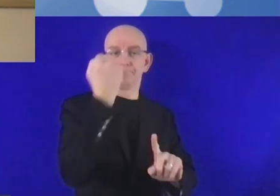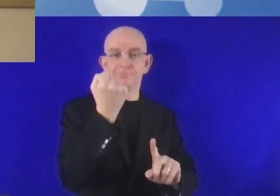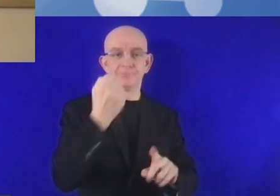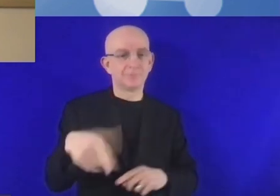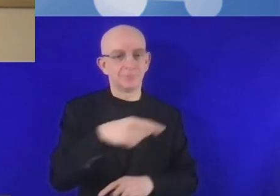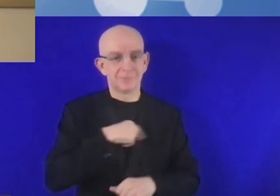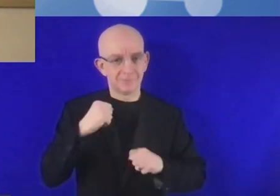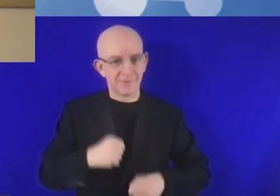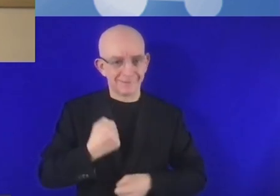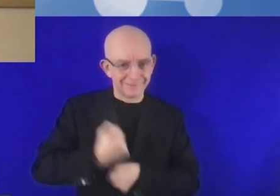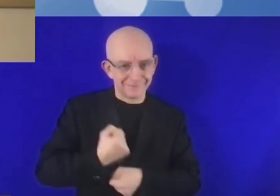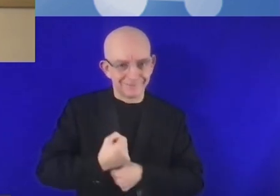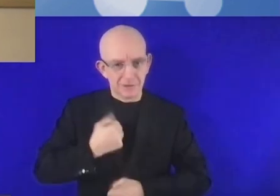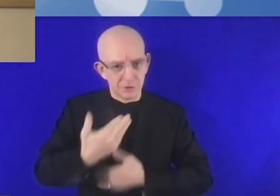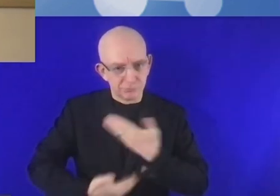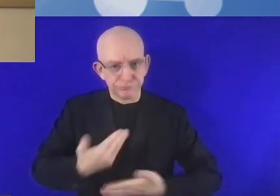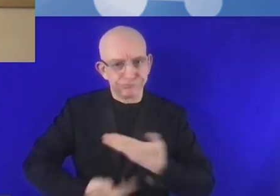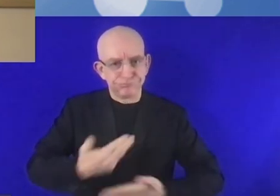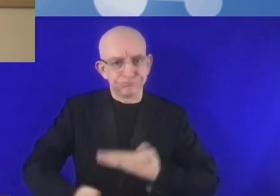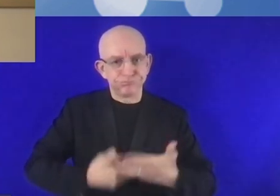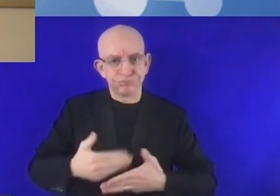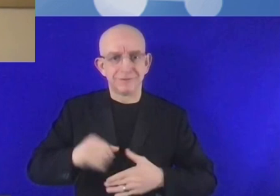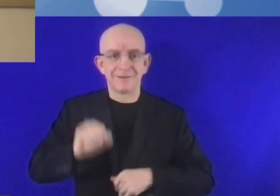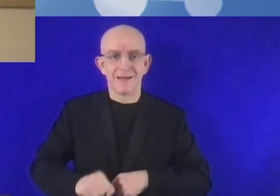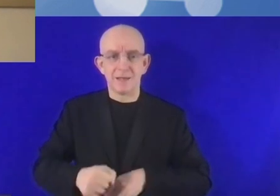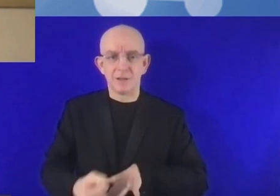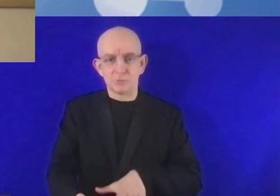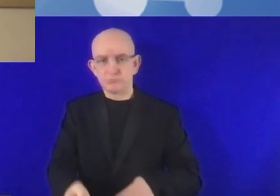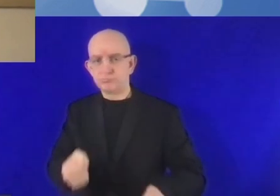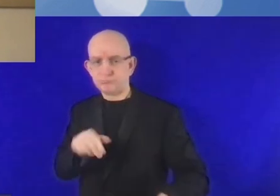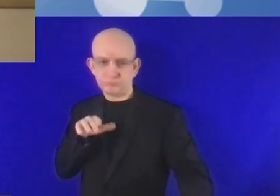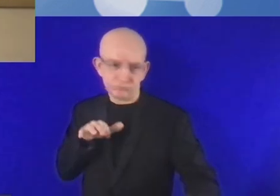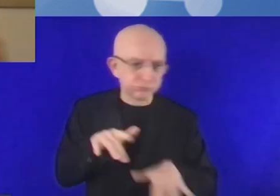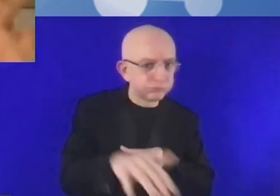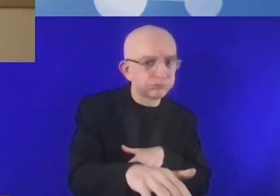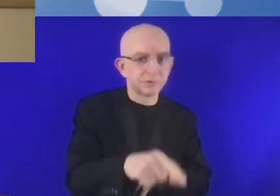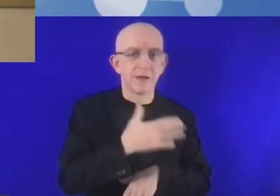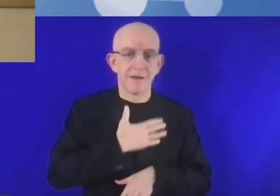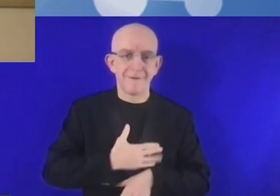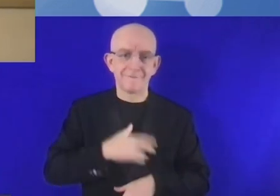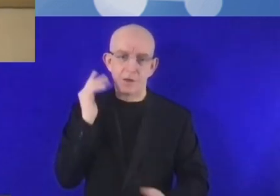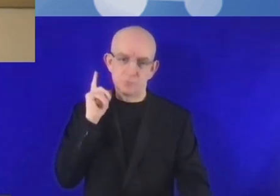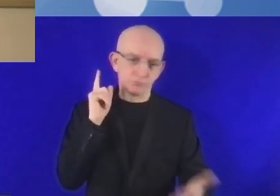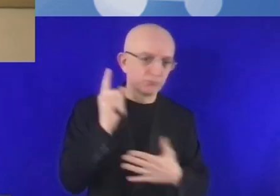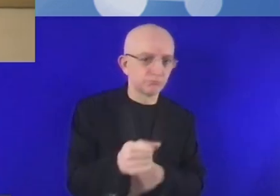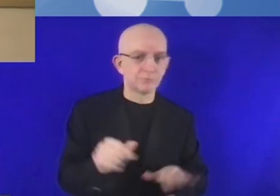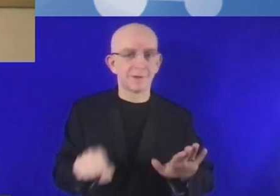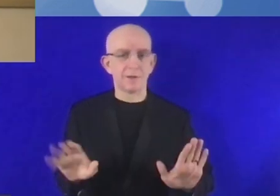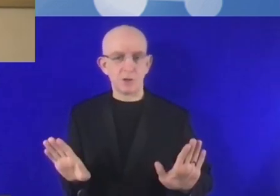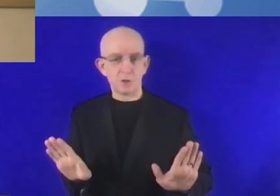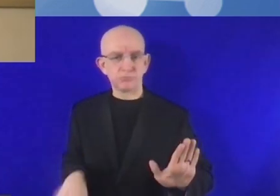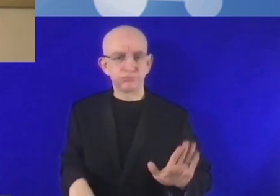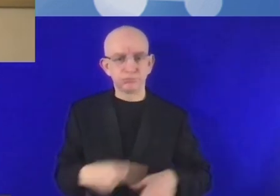roku. Chcemy przyspieszyć ten proces i chcemy współpracować z różnymi